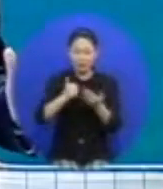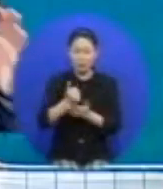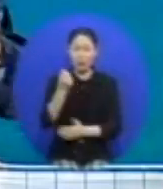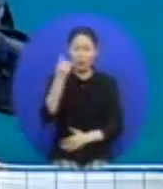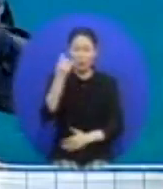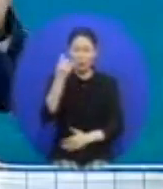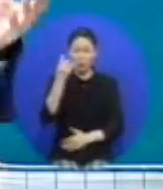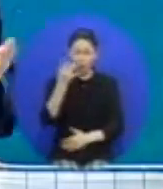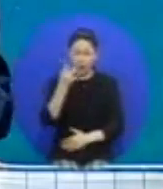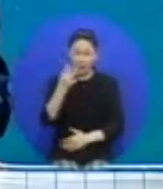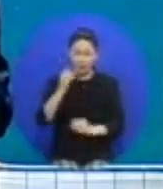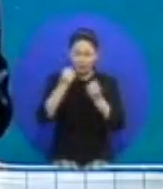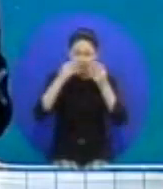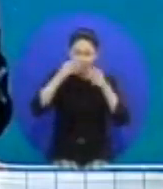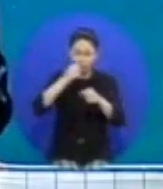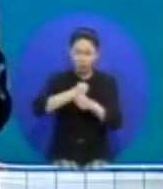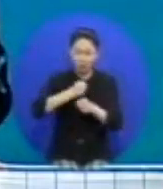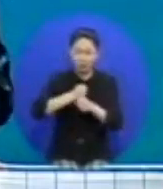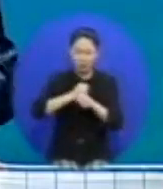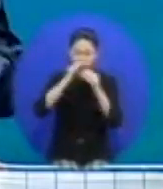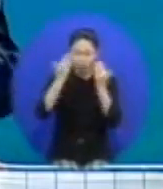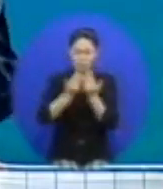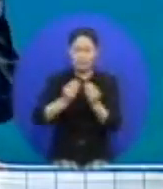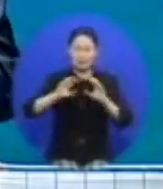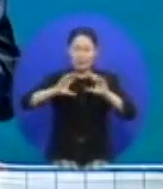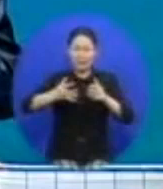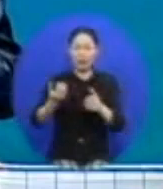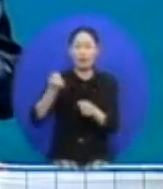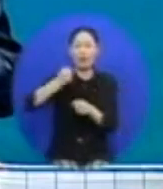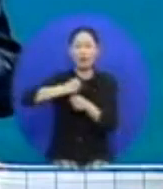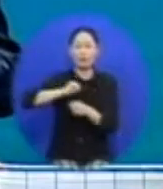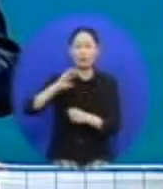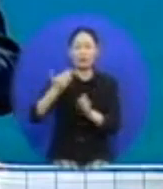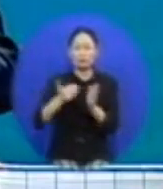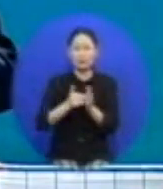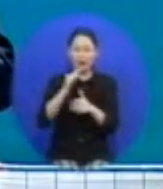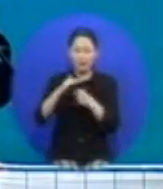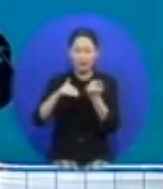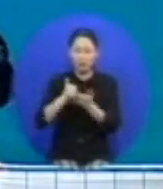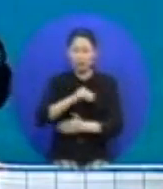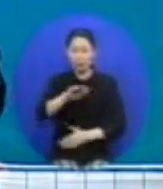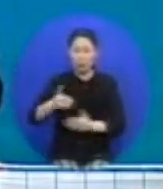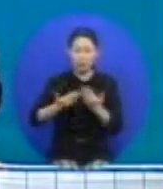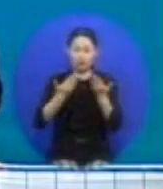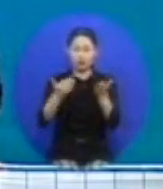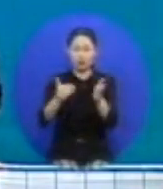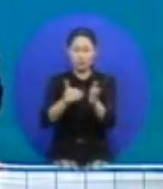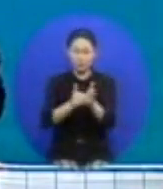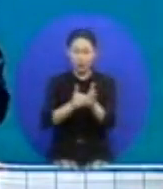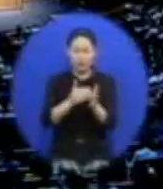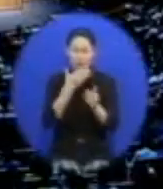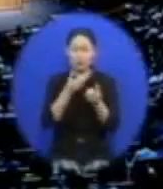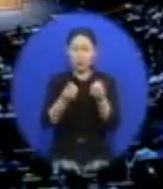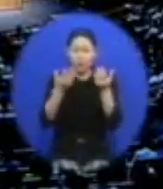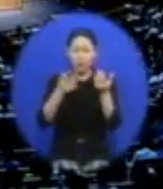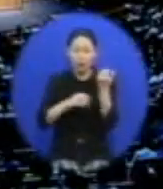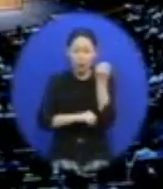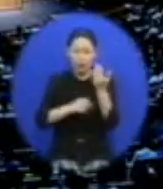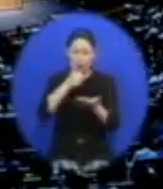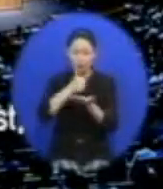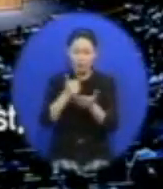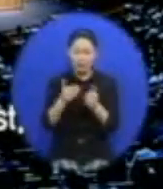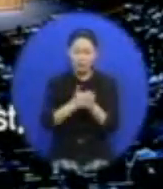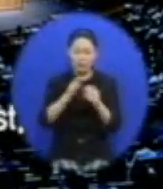세계는 다 회복이 됩니다 하나님이 우리에게 주셨던 축복이 원 죄로 인해서 다만